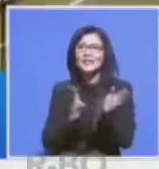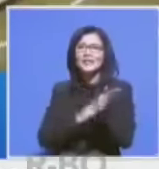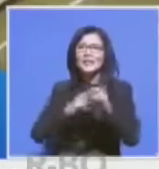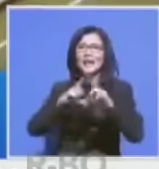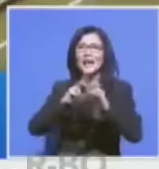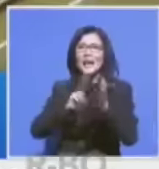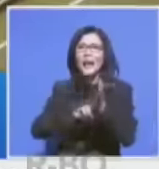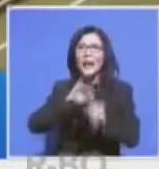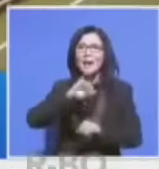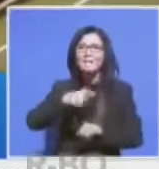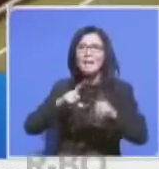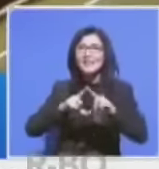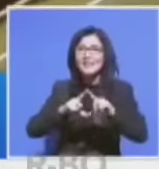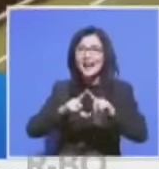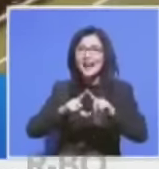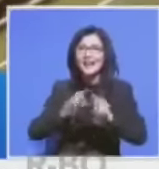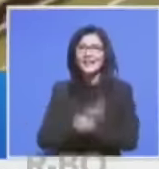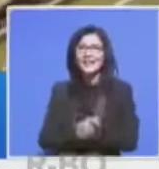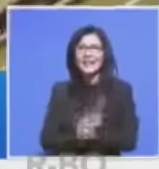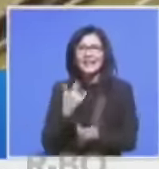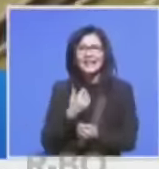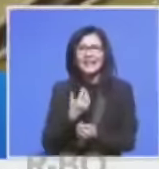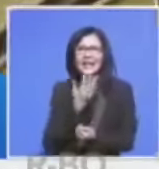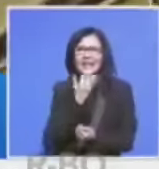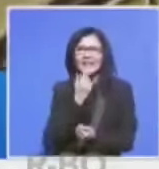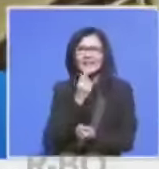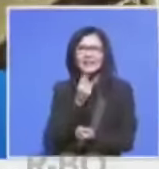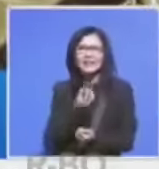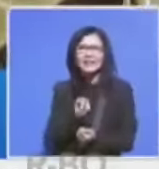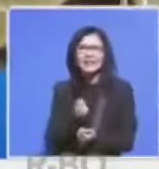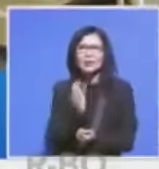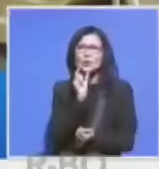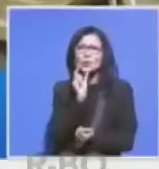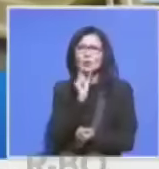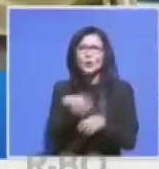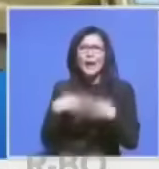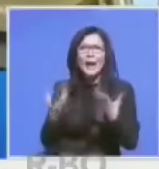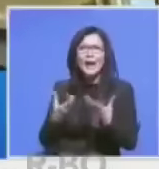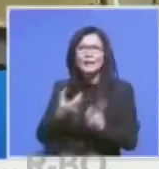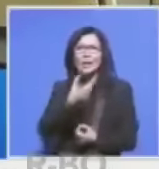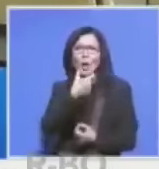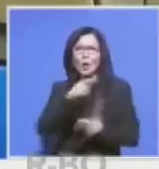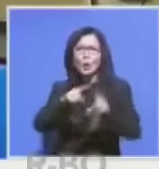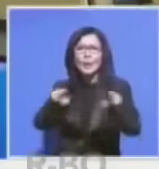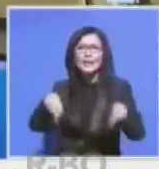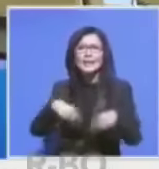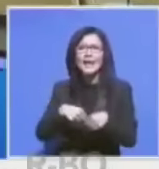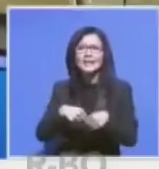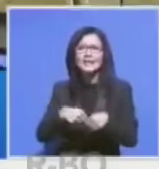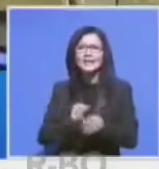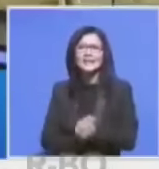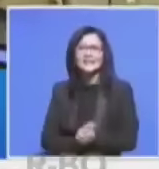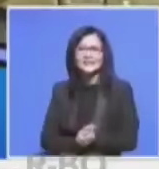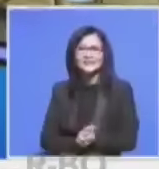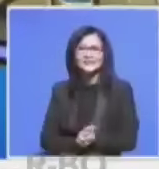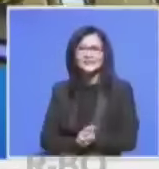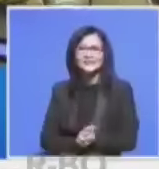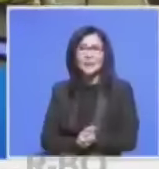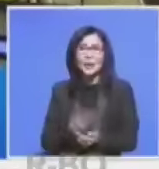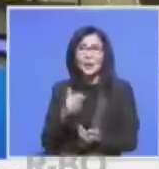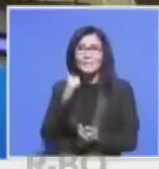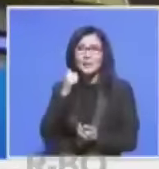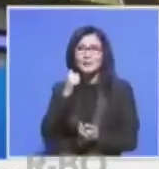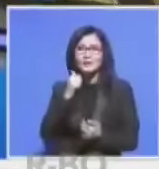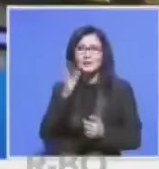karena kalau dilihat saya sempat bingung nih, ini nasi uduk apa kue tart sih? Tapi sepertinya cocok ya untuk dinikmati di hari Valentine besok. Ini